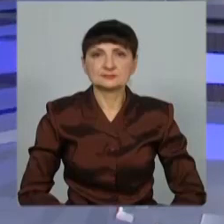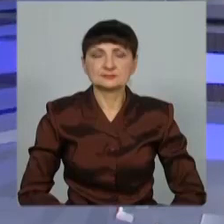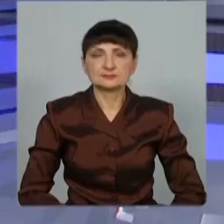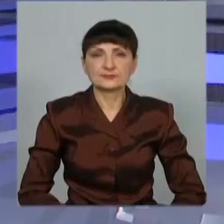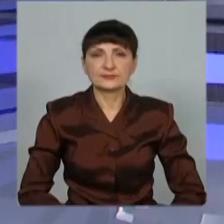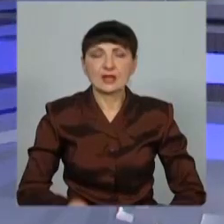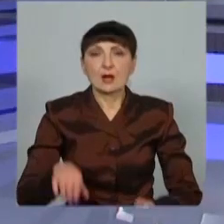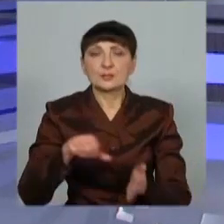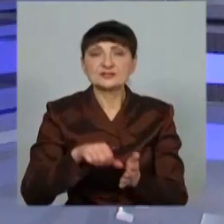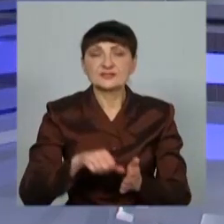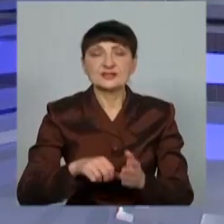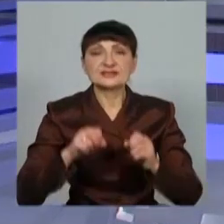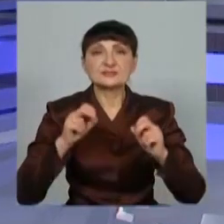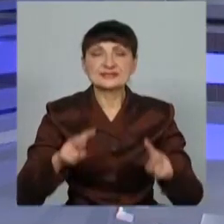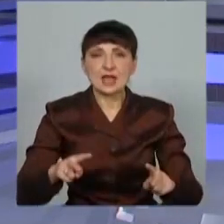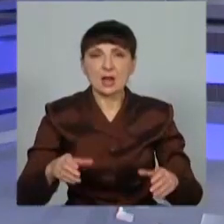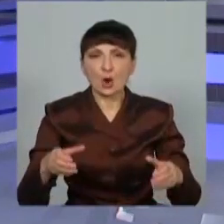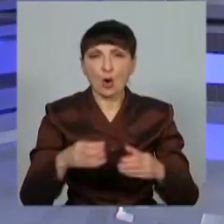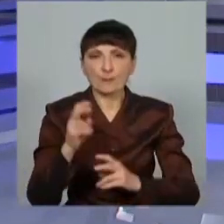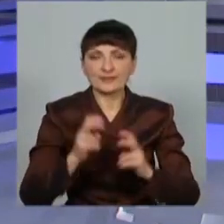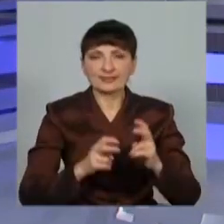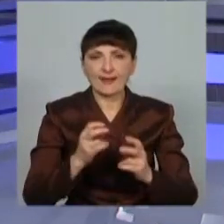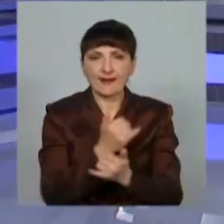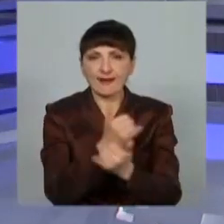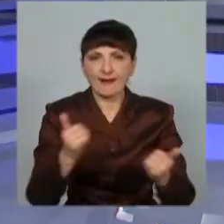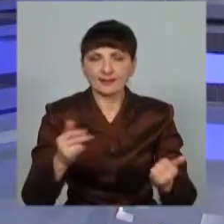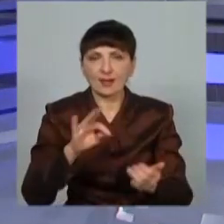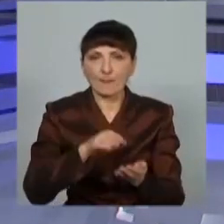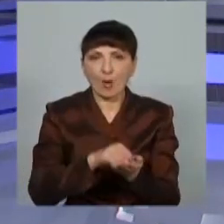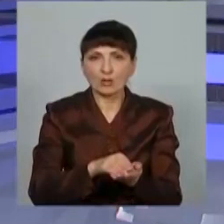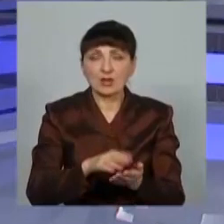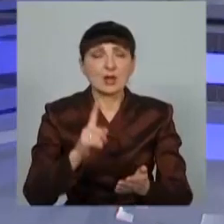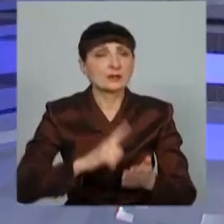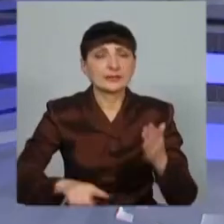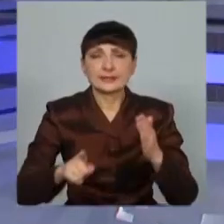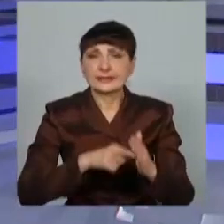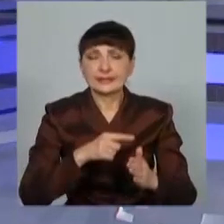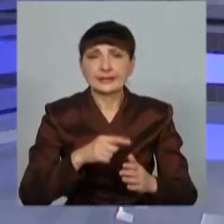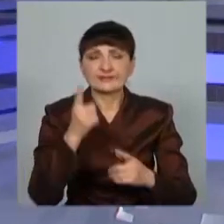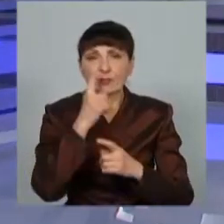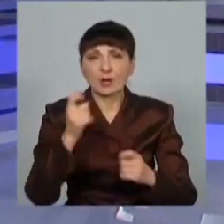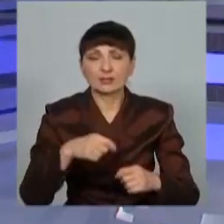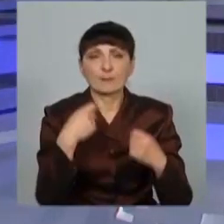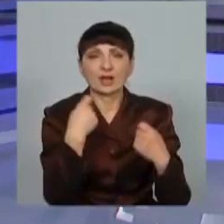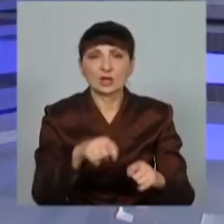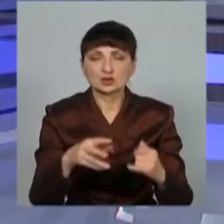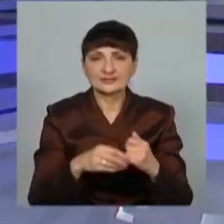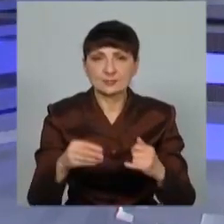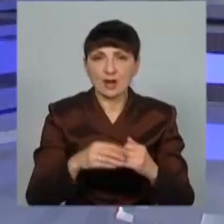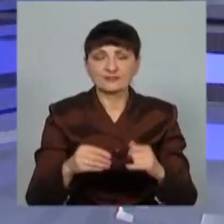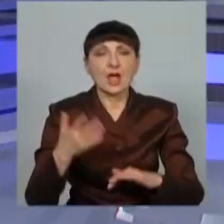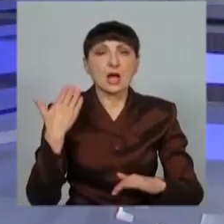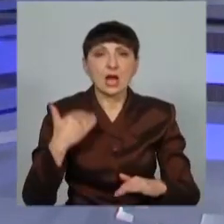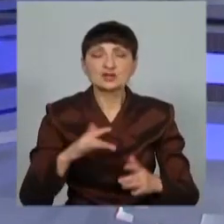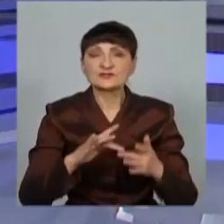представителя специализированного комбината ритуальных услуг алматы опровергли информацию о продаже земли на для захоронений ранее в